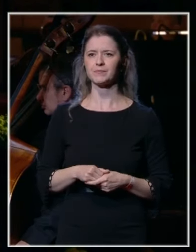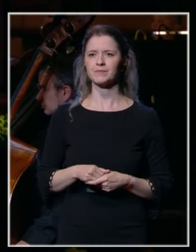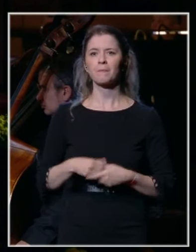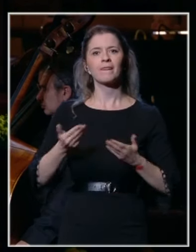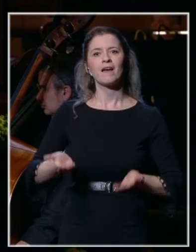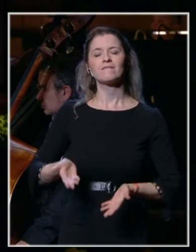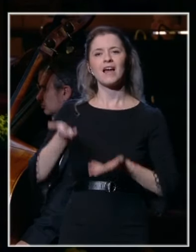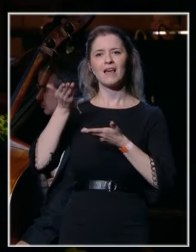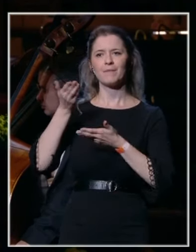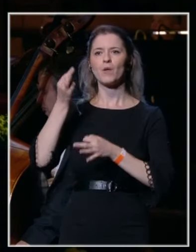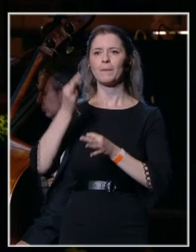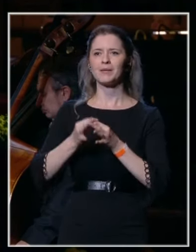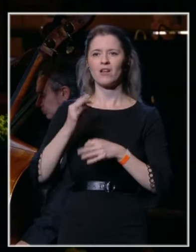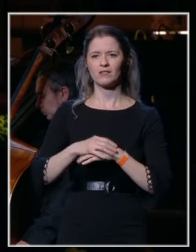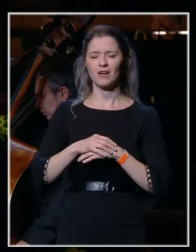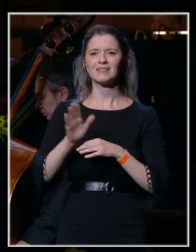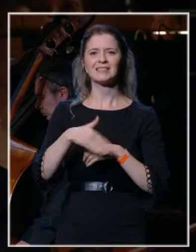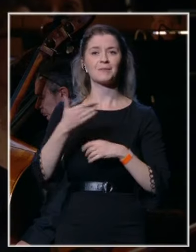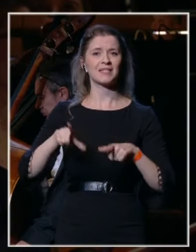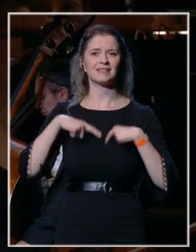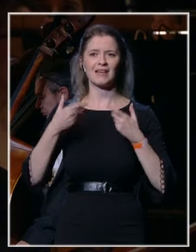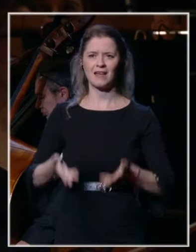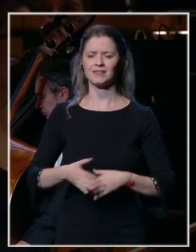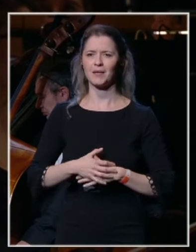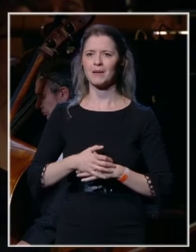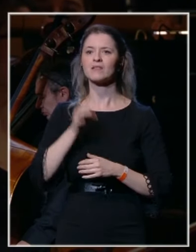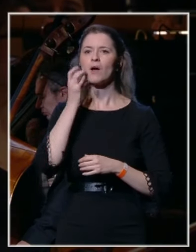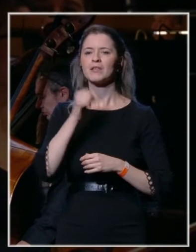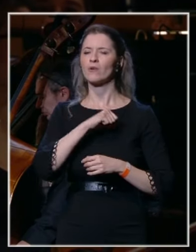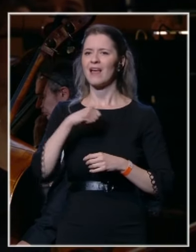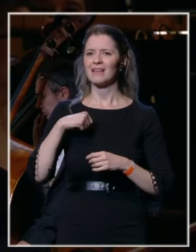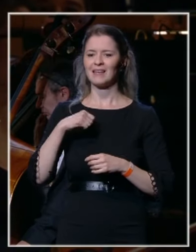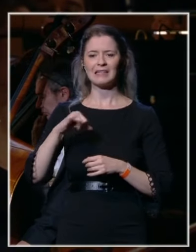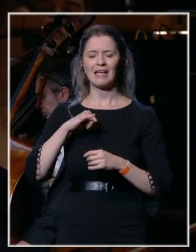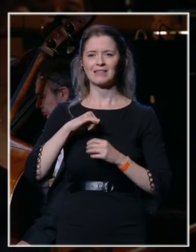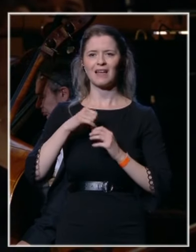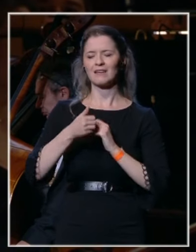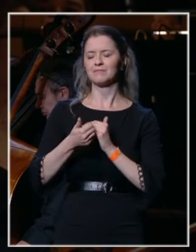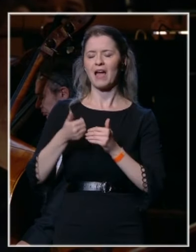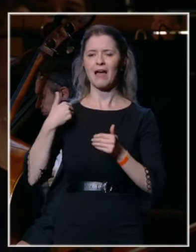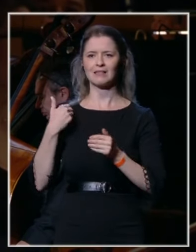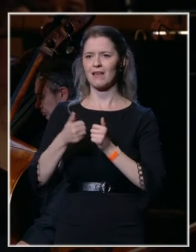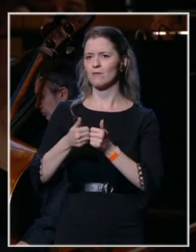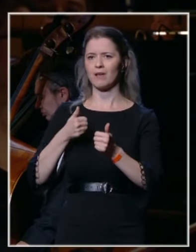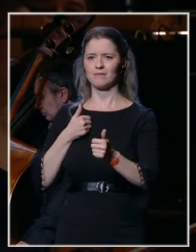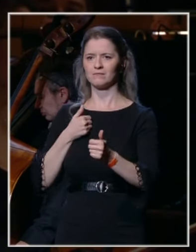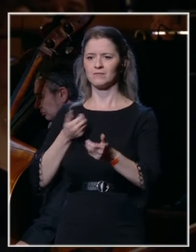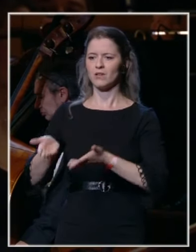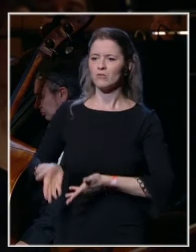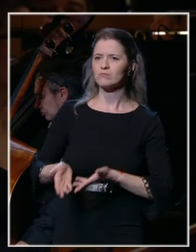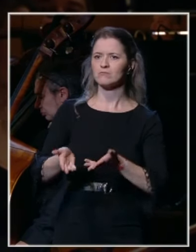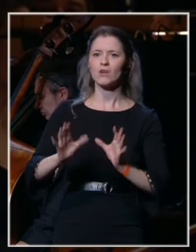Felemelő pillanat egy nemzet életében, amikor az egyéni érdek háttérbe szorul, hogy teret adjon